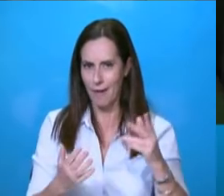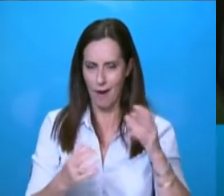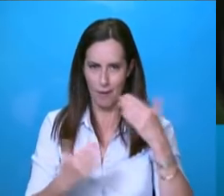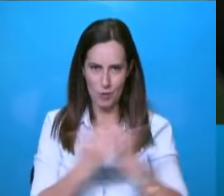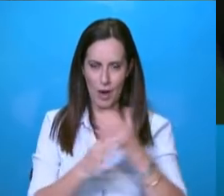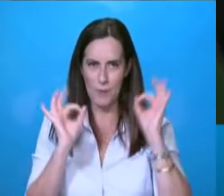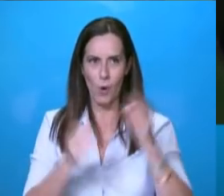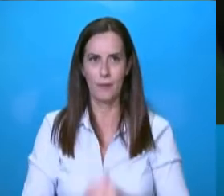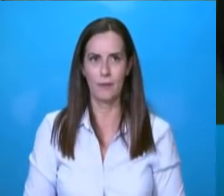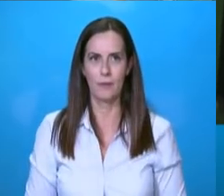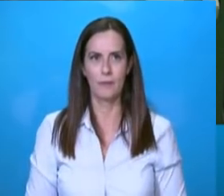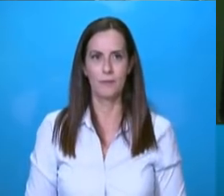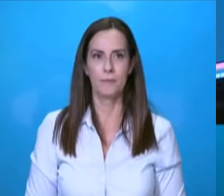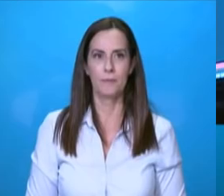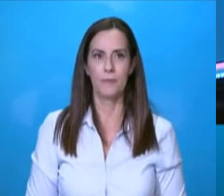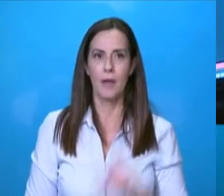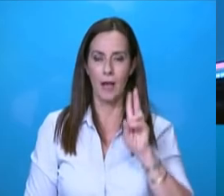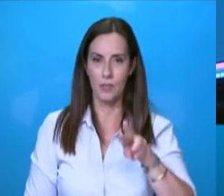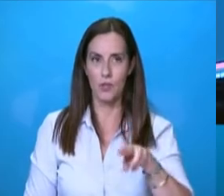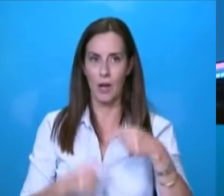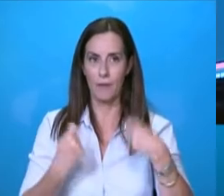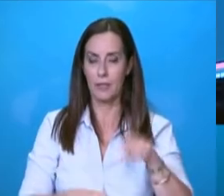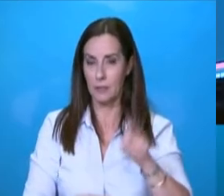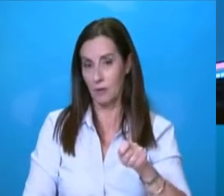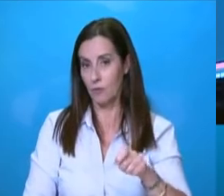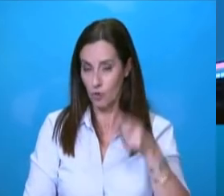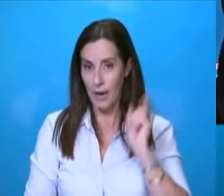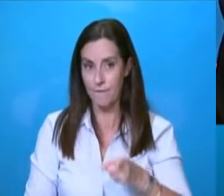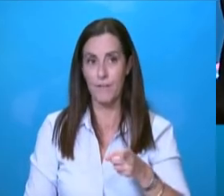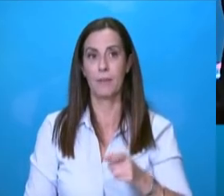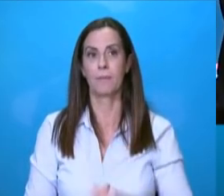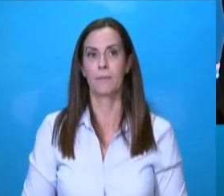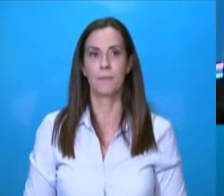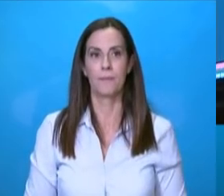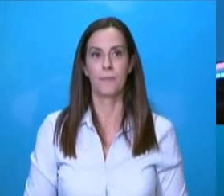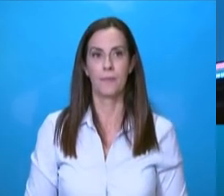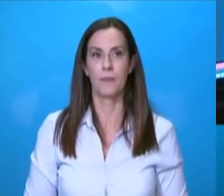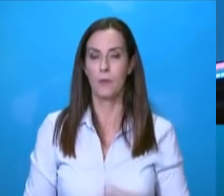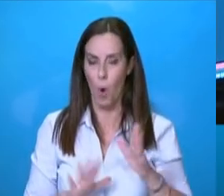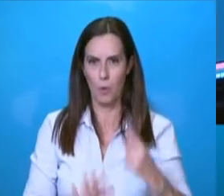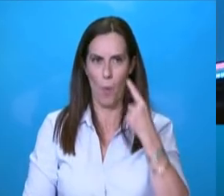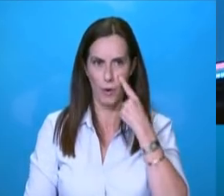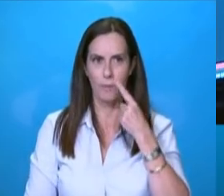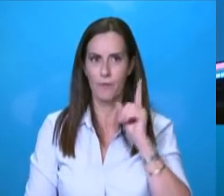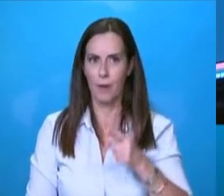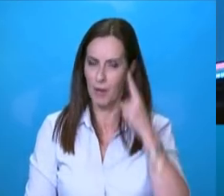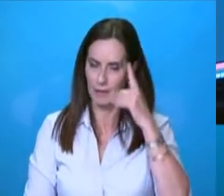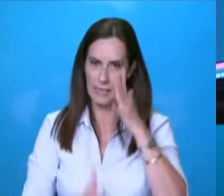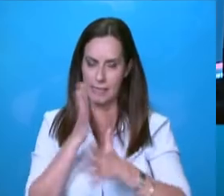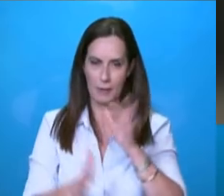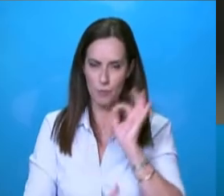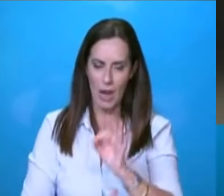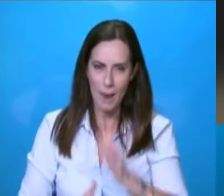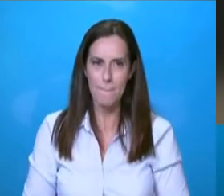אז יש חברי כנסת שחייבים שמאוד בולטים וחייבים לדעת את